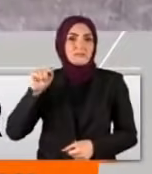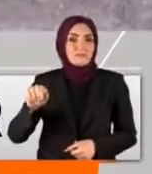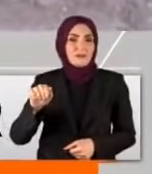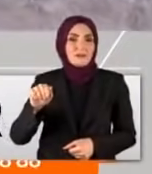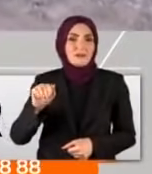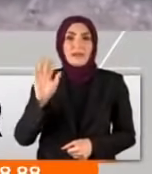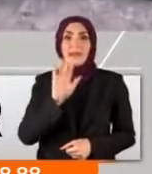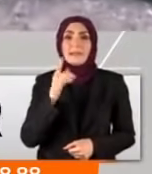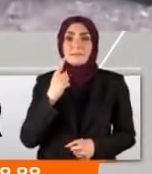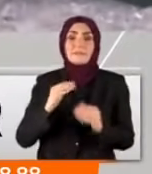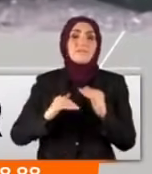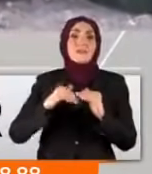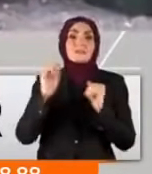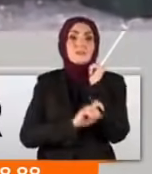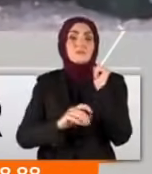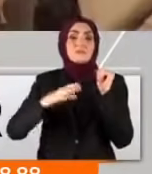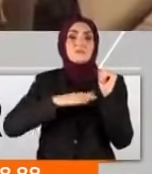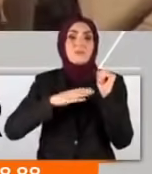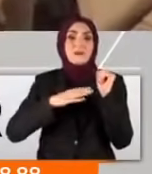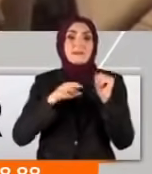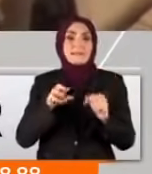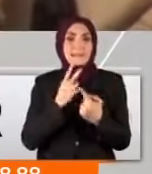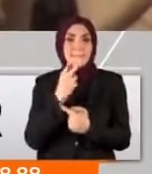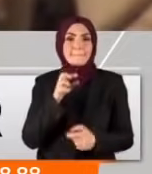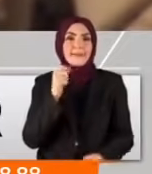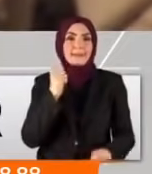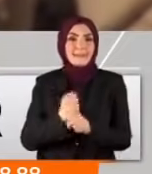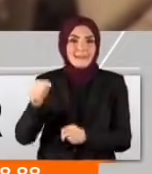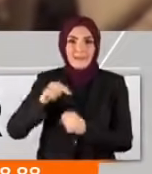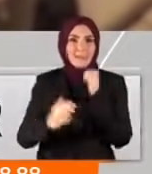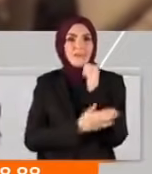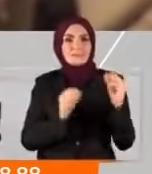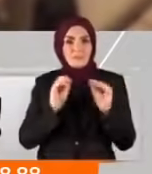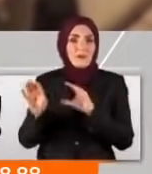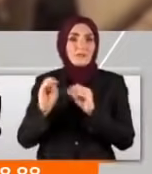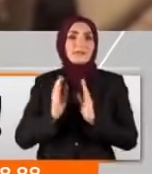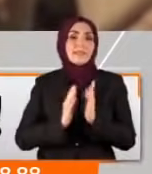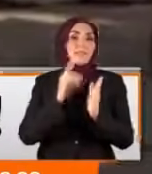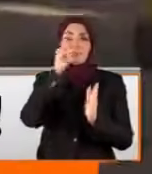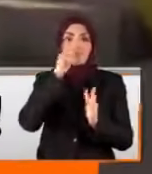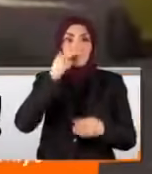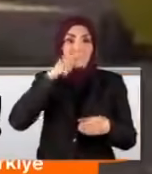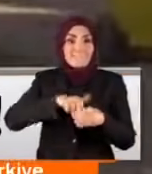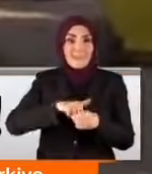olan yardımlar azalmadı. Çünkü bölgede çıkarılan petrol terör örgütü eliyle Kuzey Irak'a sevk ediliyor.